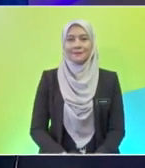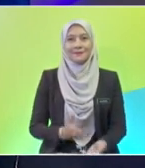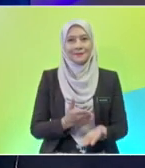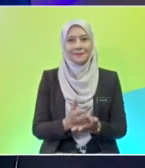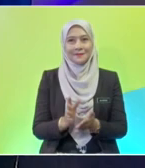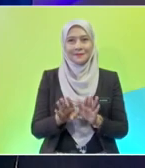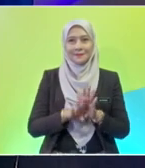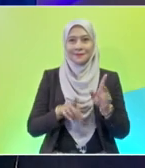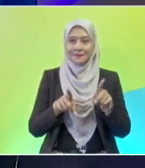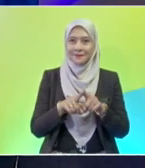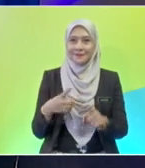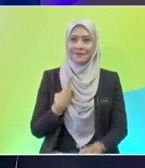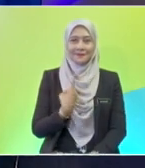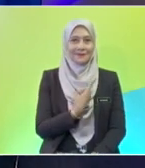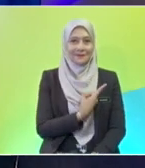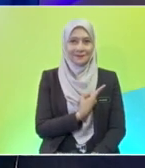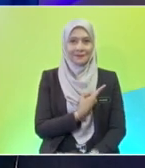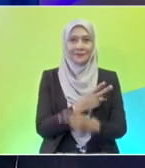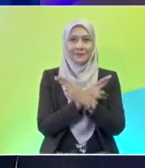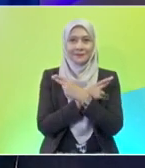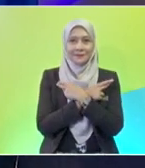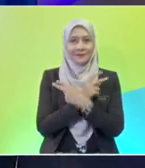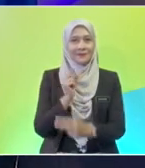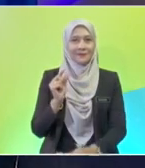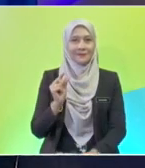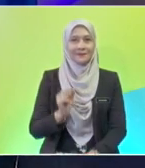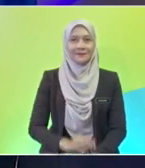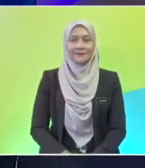sukses SPM 2022 juta